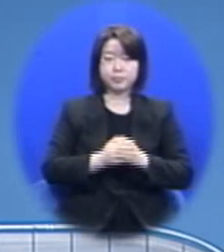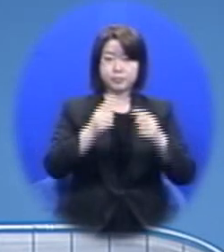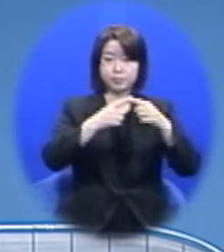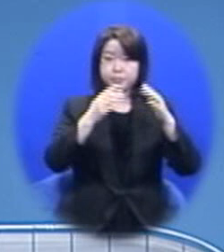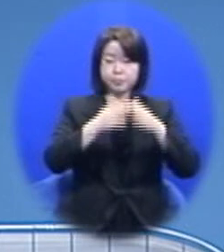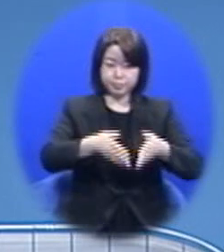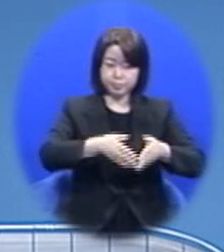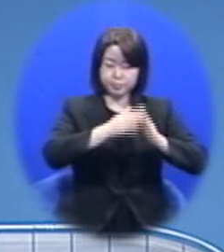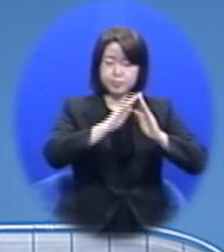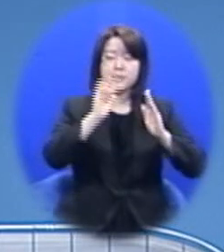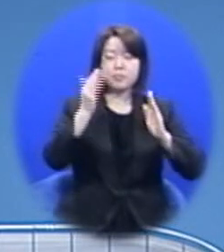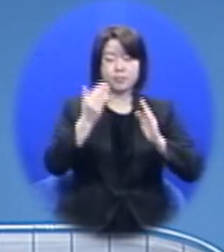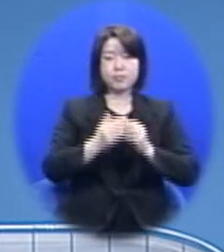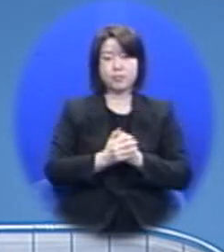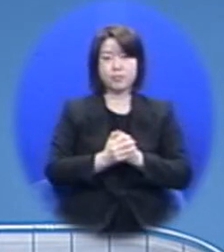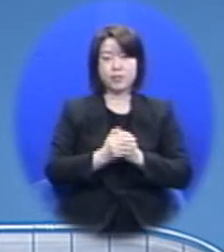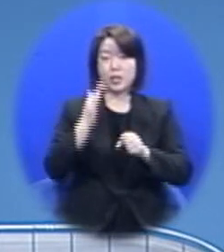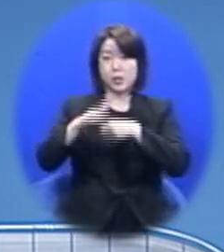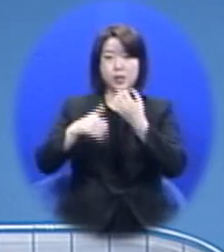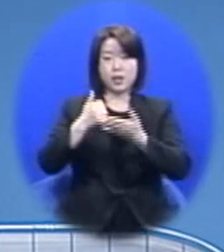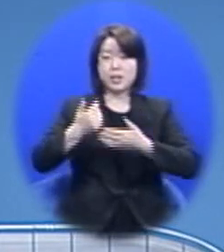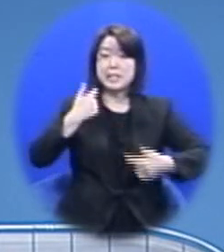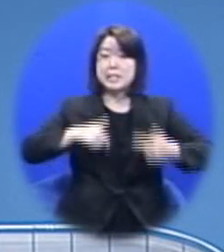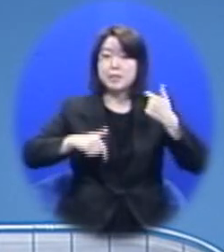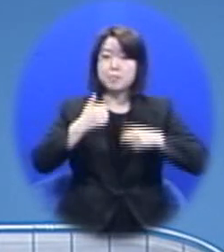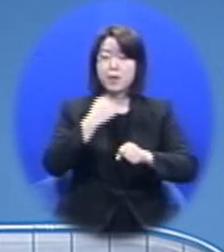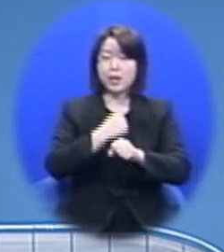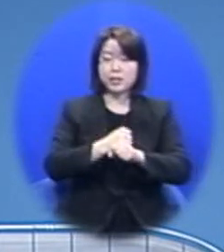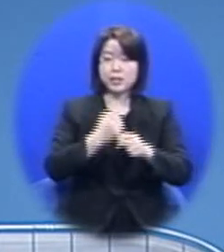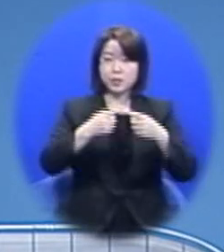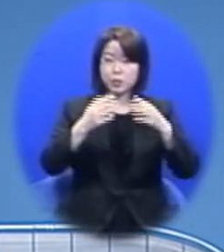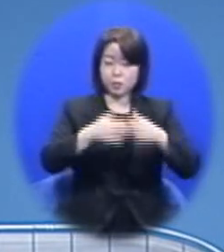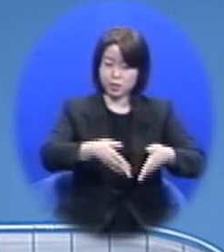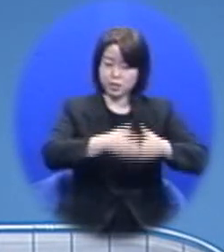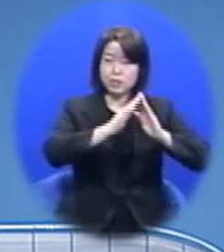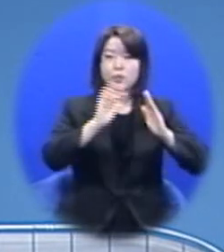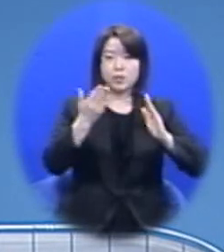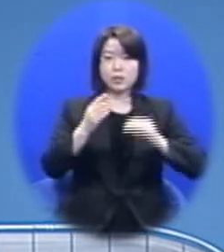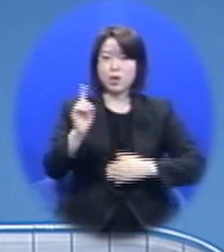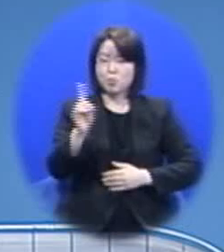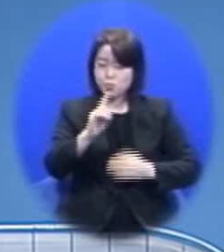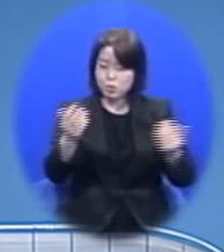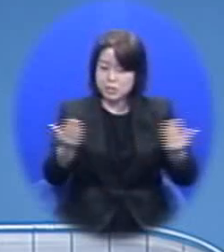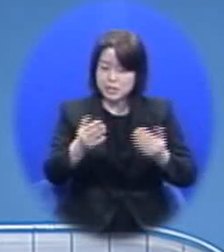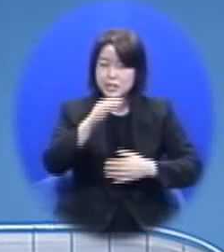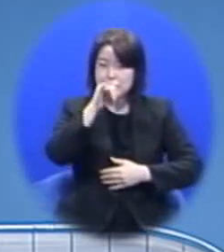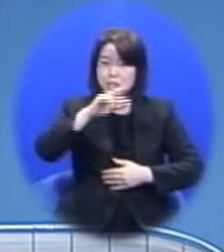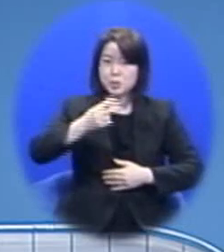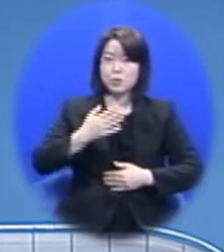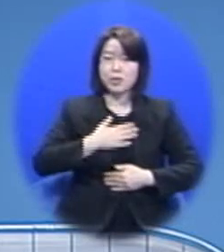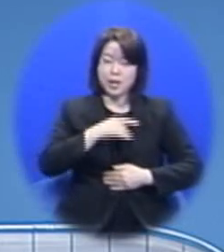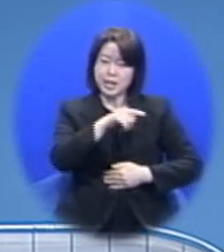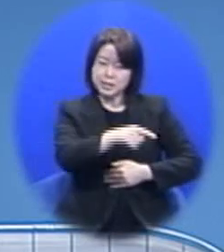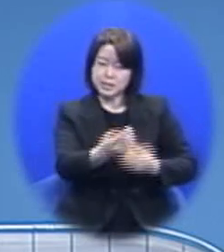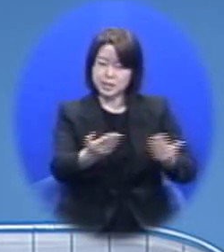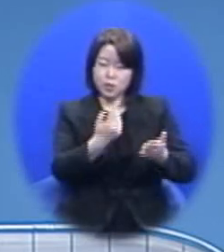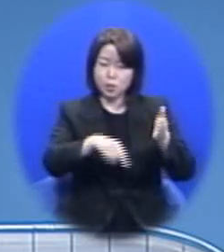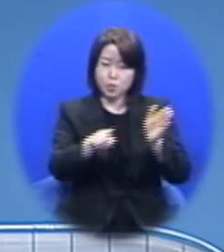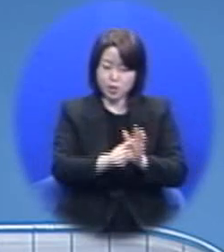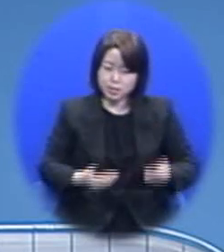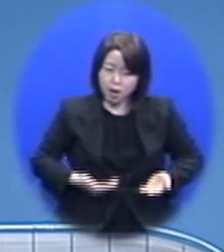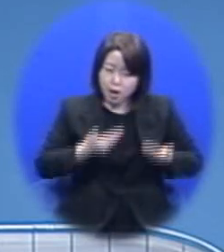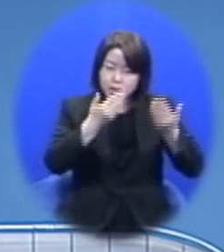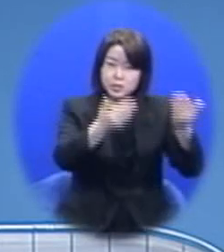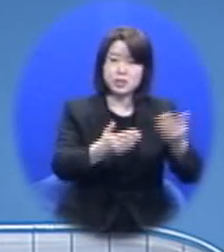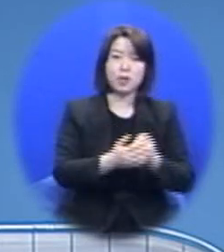교회를 세워야지. 하나님이 기뻐하는 교회를 세워야지. 어떤 일이 있어도 그 일을 위해서 내가 헌신하고, 내가